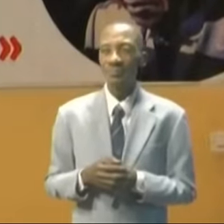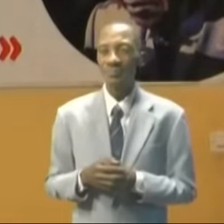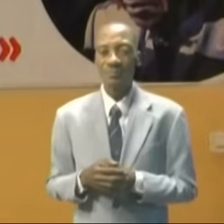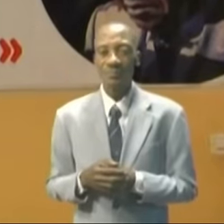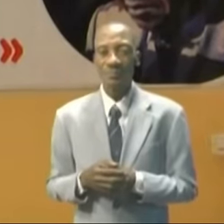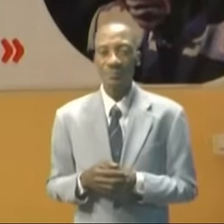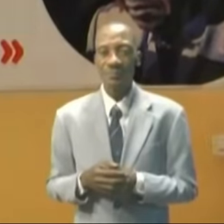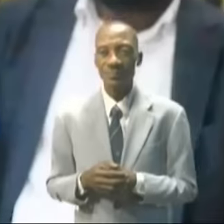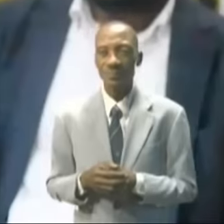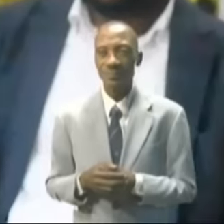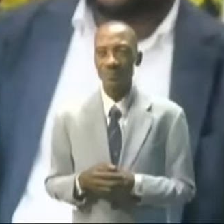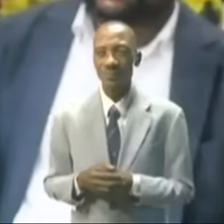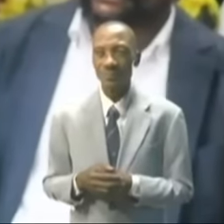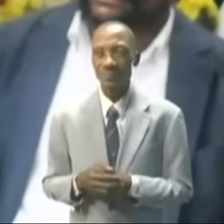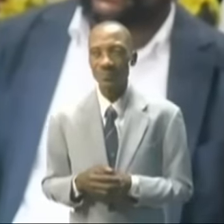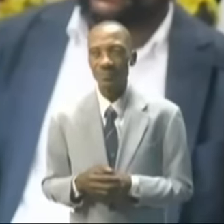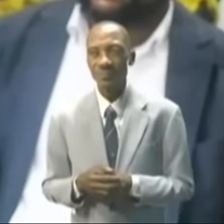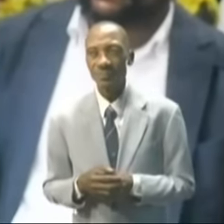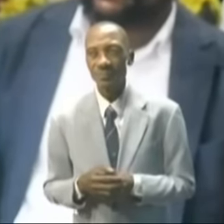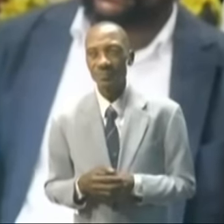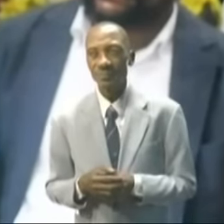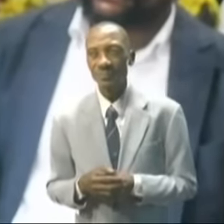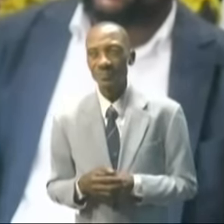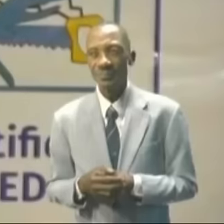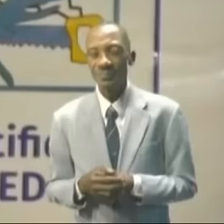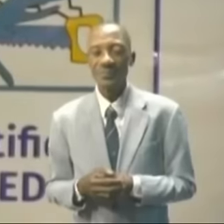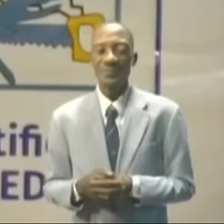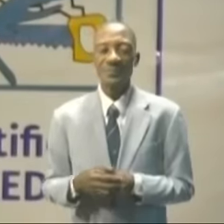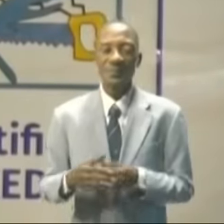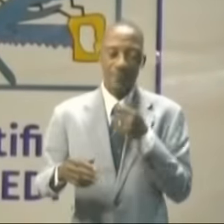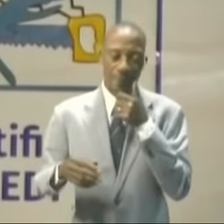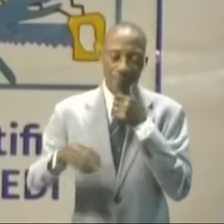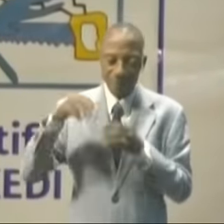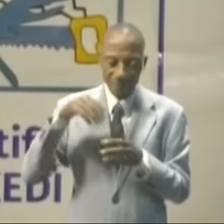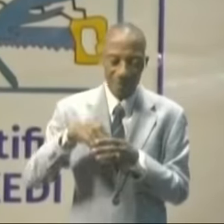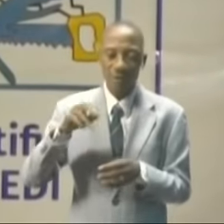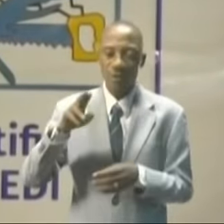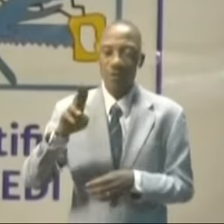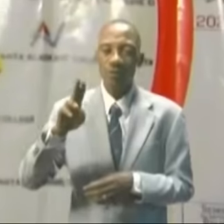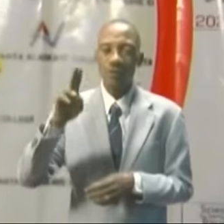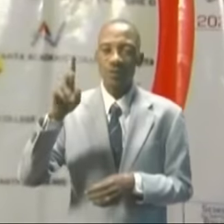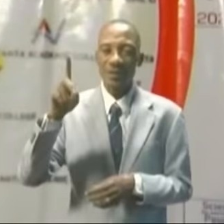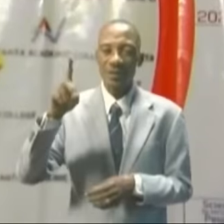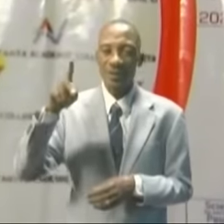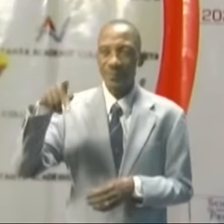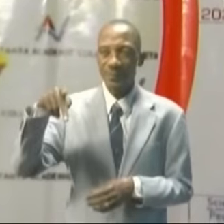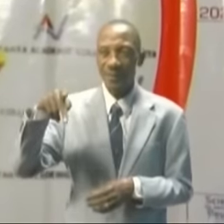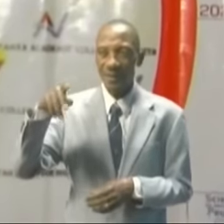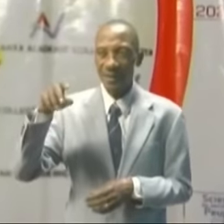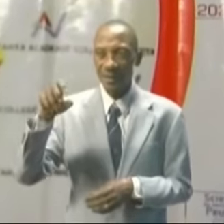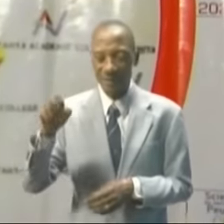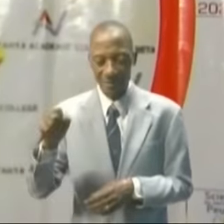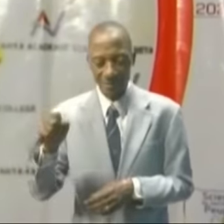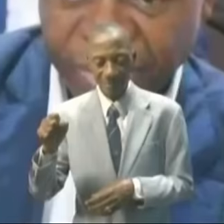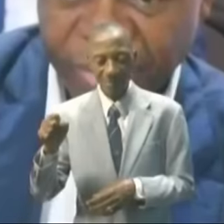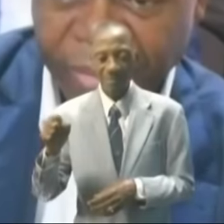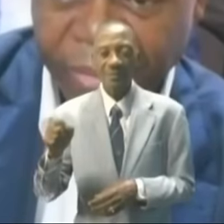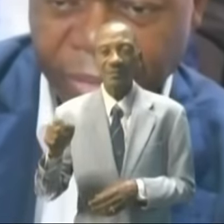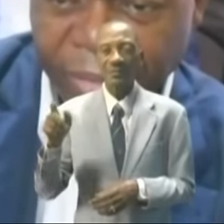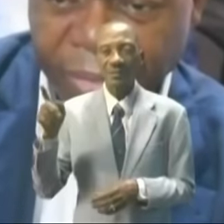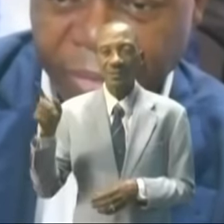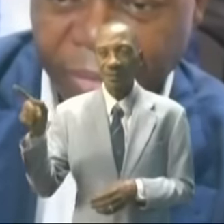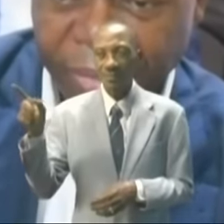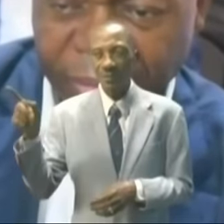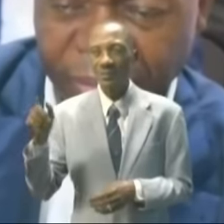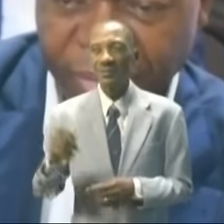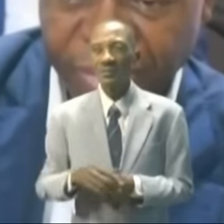C'est une mobilisation tous azimuts qui s'observe au sein de l'UDPS Tshisekedi, parti présidentiel où le corps des